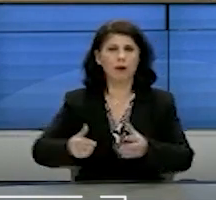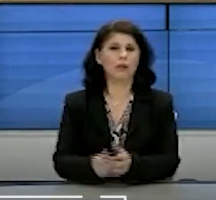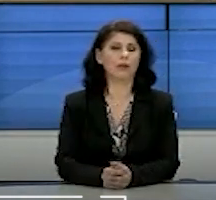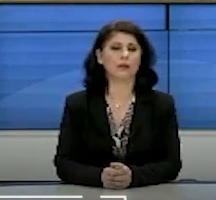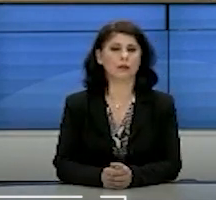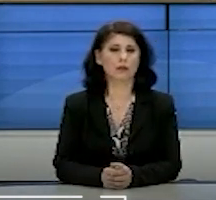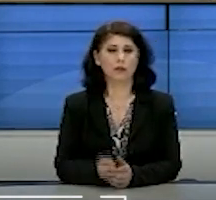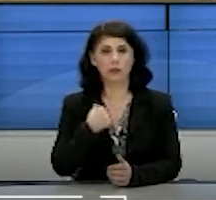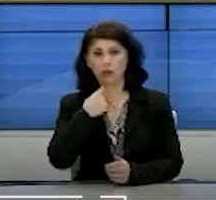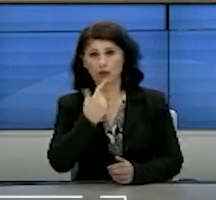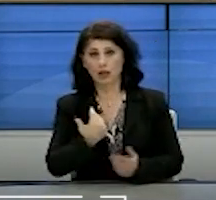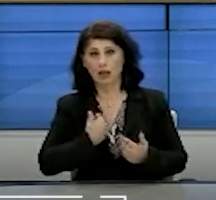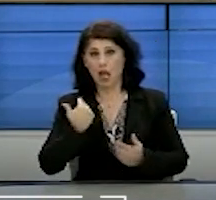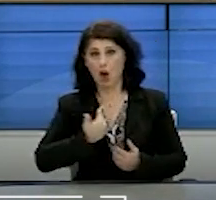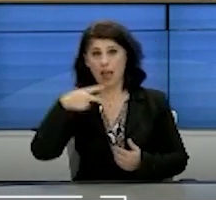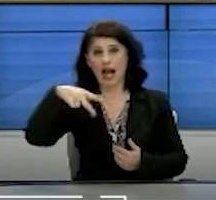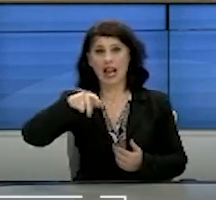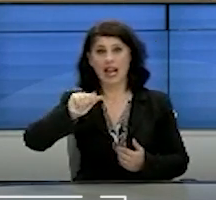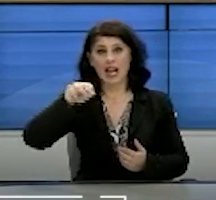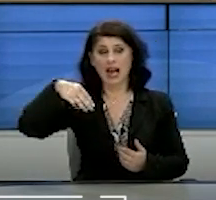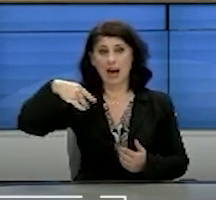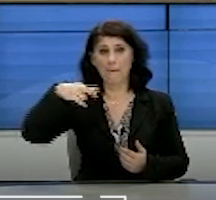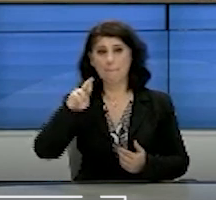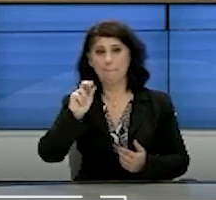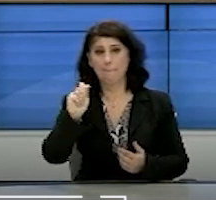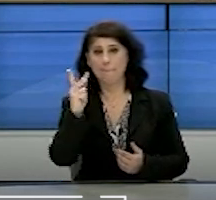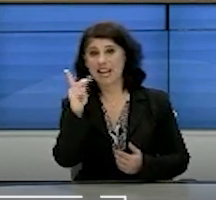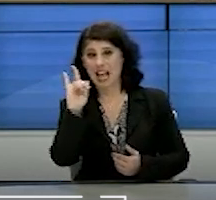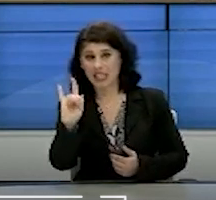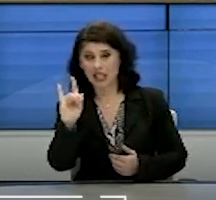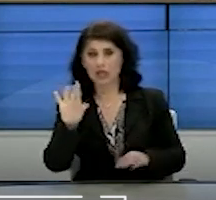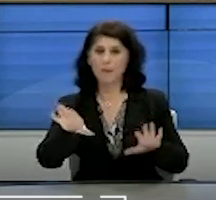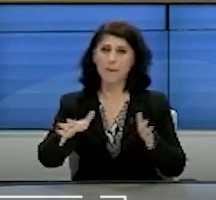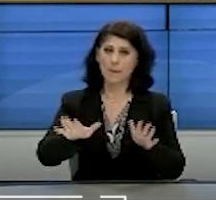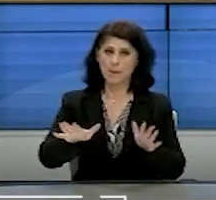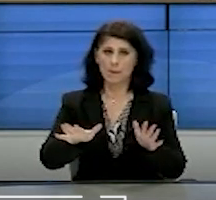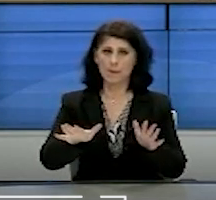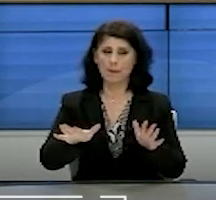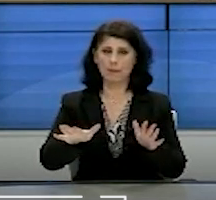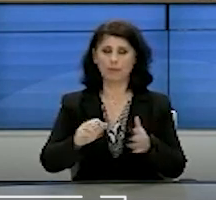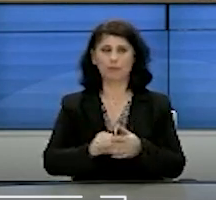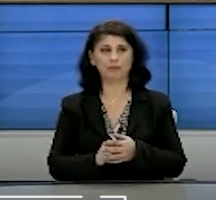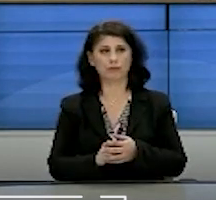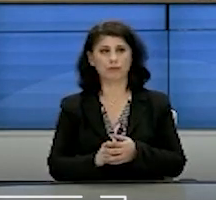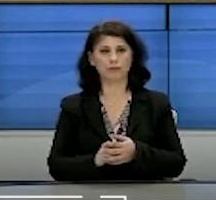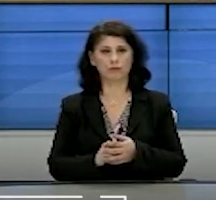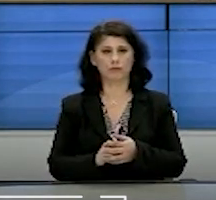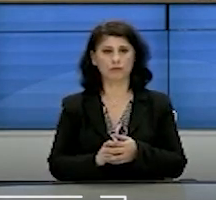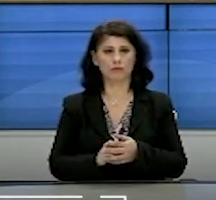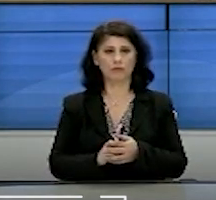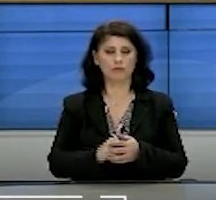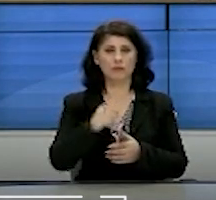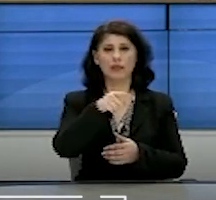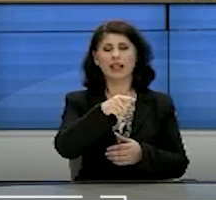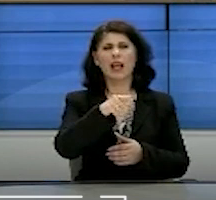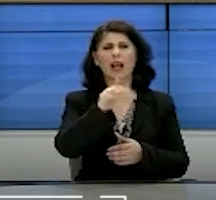αναφερόμενοι στην νεολαία Λαμπράκη. Προφανώς κάνατε την παράφραση από το Άξιον